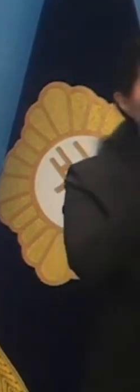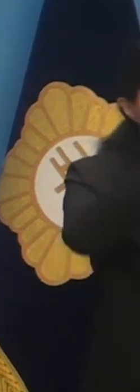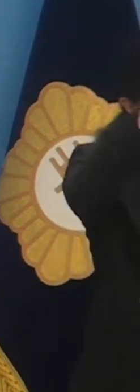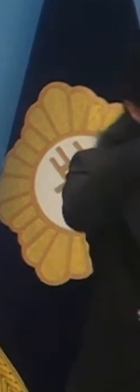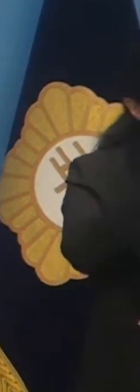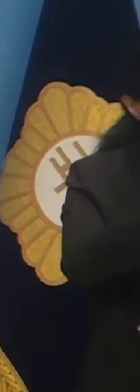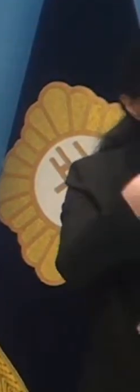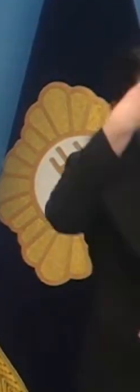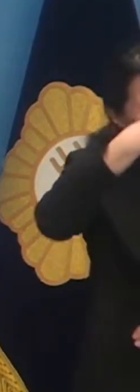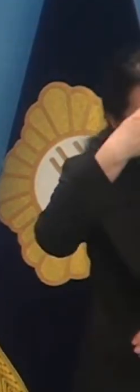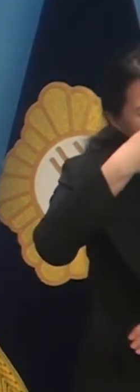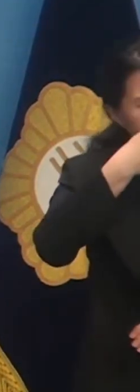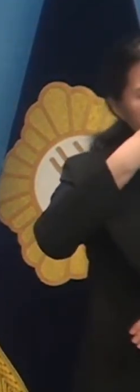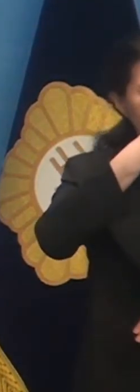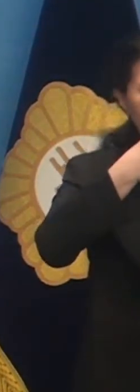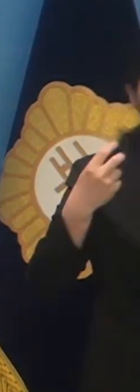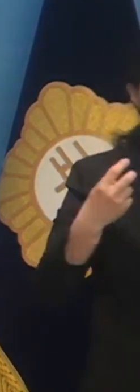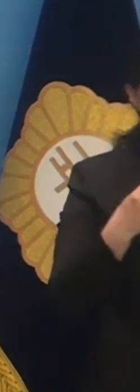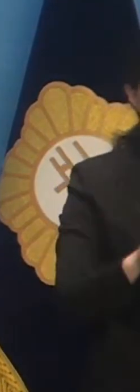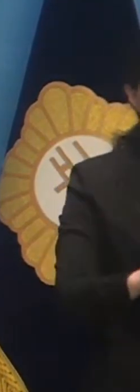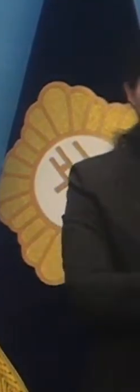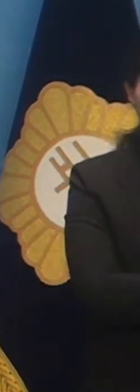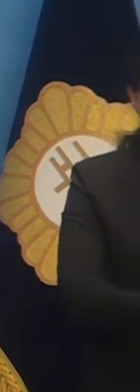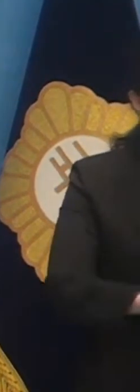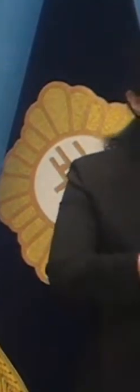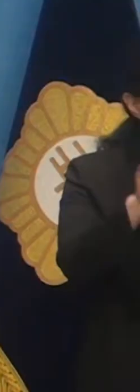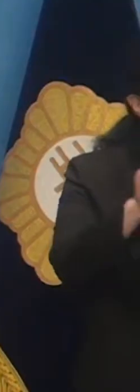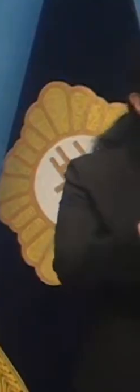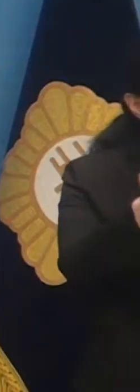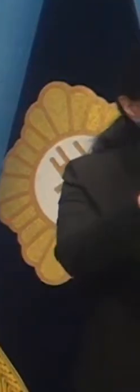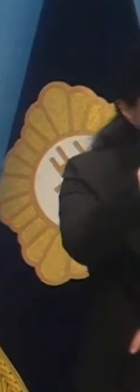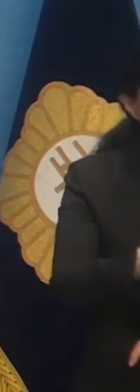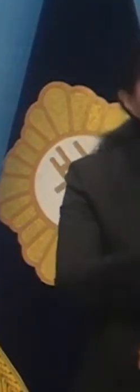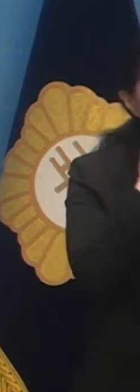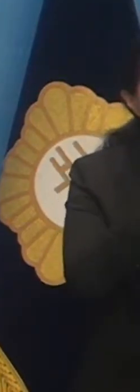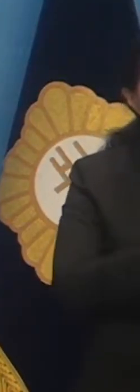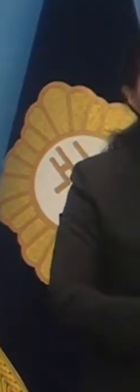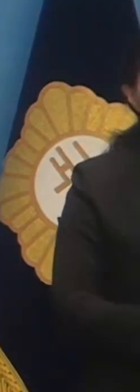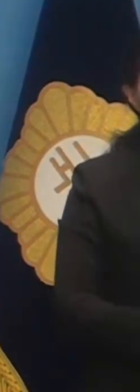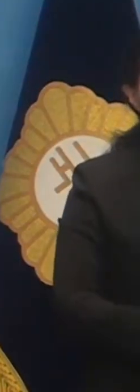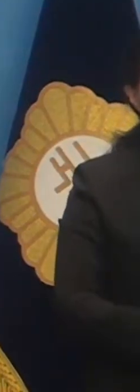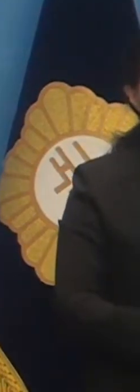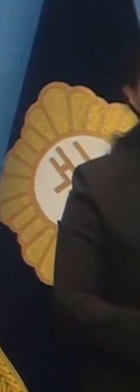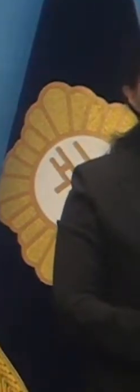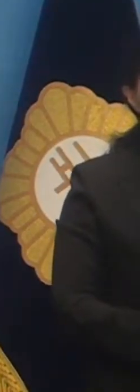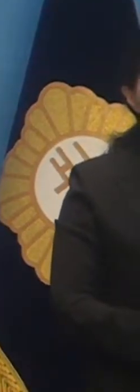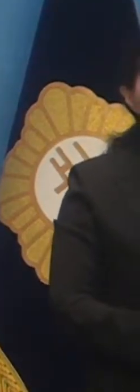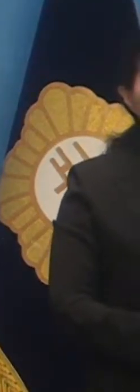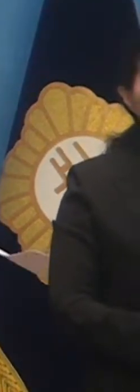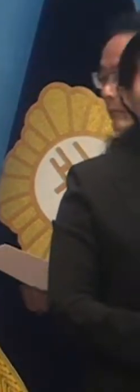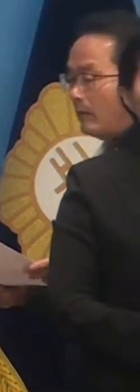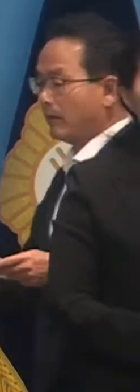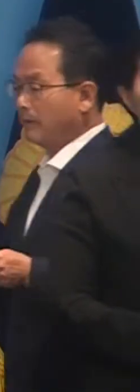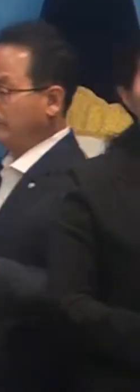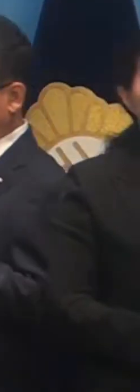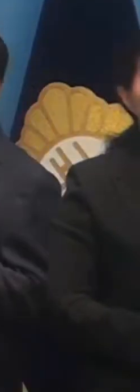기소하고 수사한 사례를 눈을 씻고 찾아봐도 찾을 수가 없었습니다.